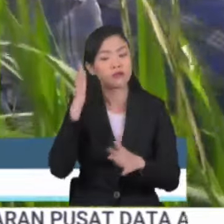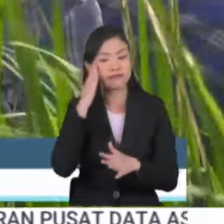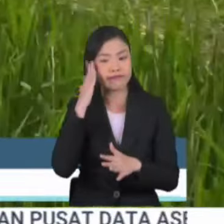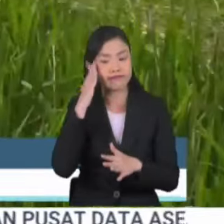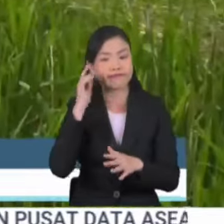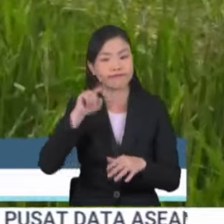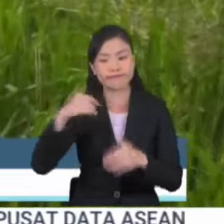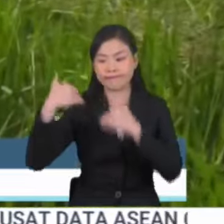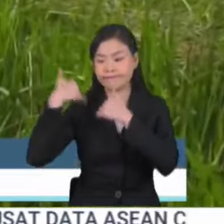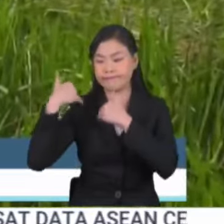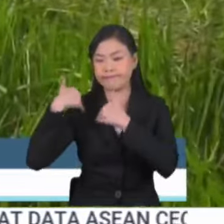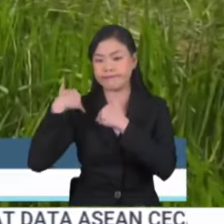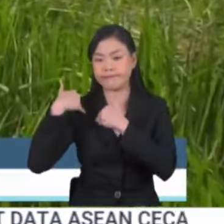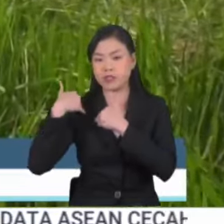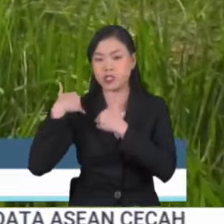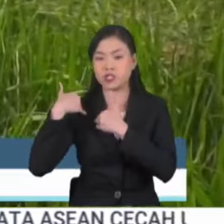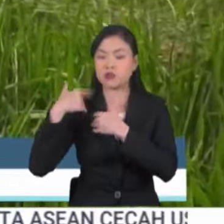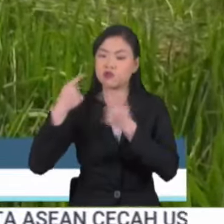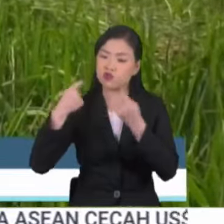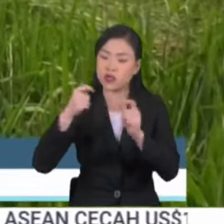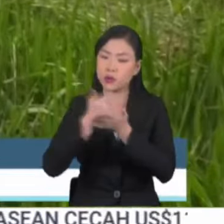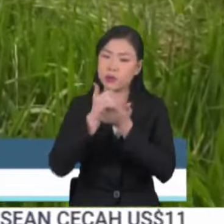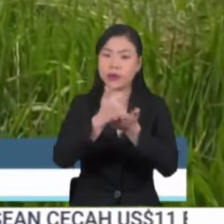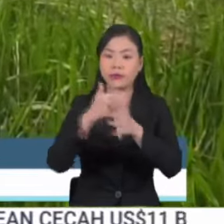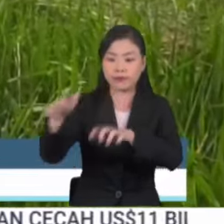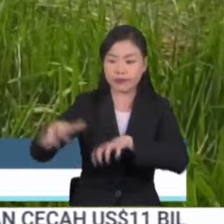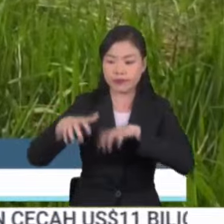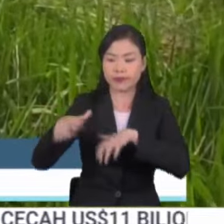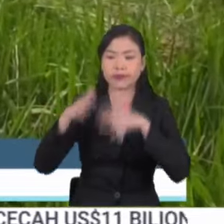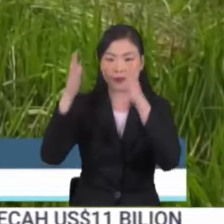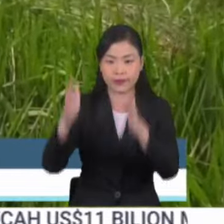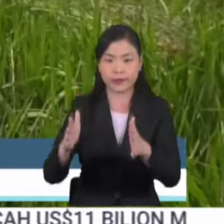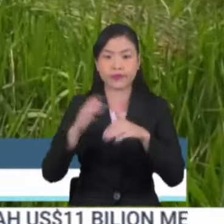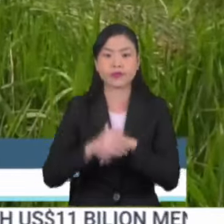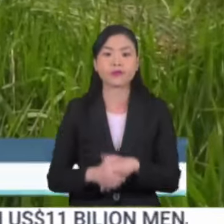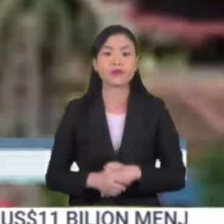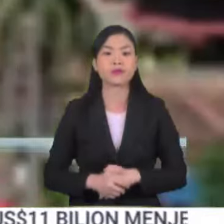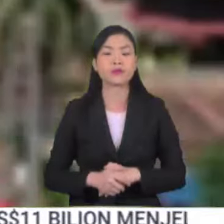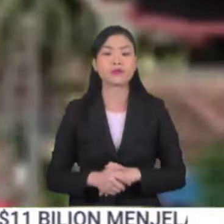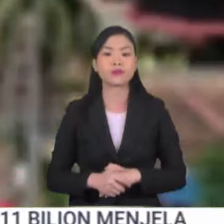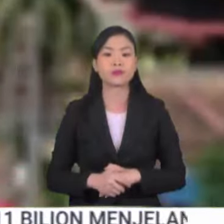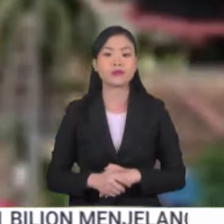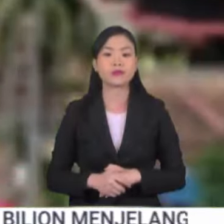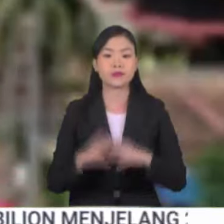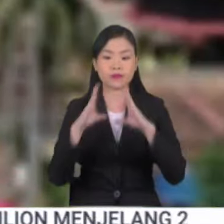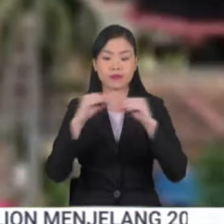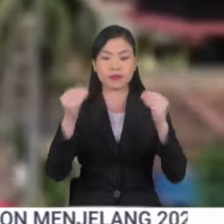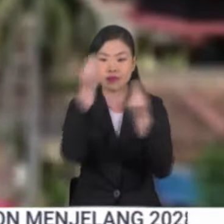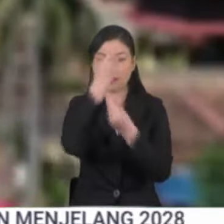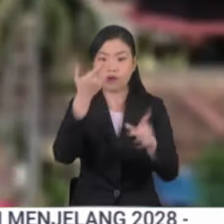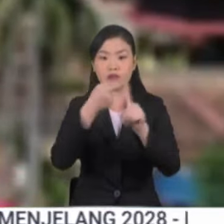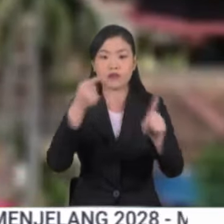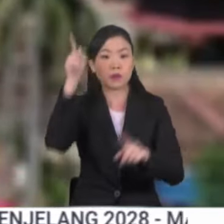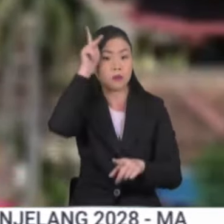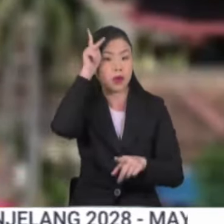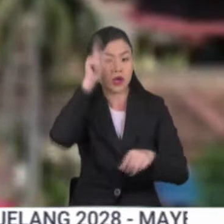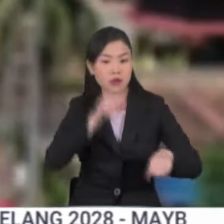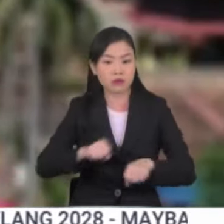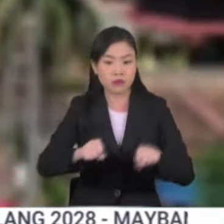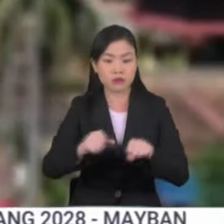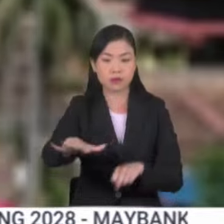sekaligus membantu para petani menjalankan aktiviti pertanian seperti biasa. Sekian paparan dari Kelantan dari